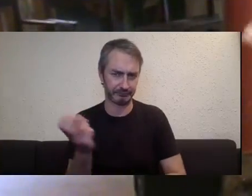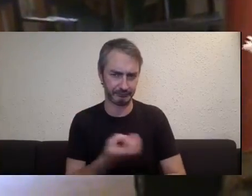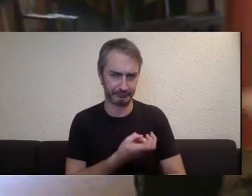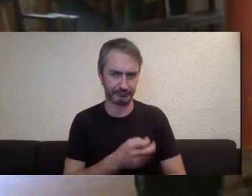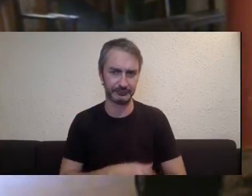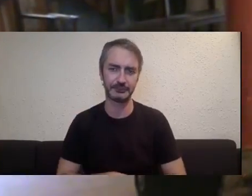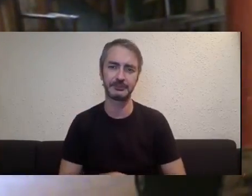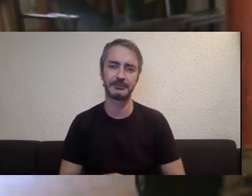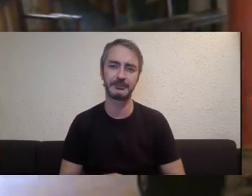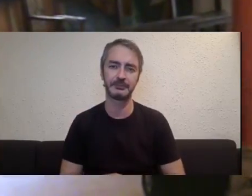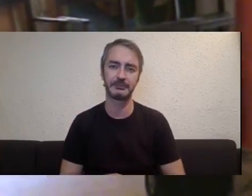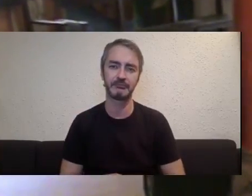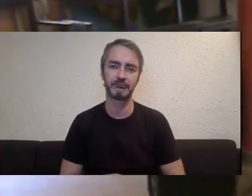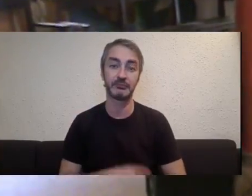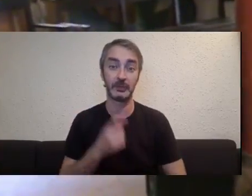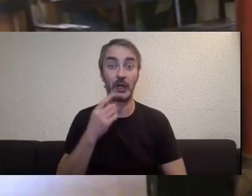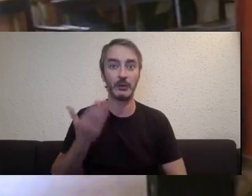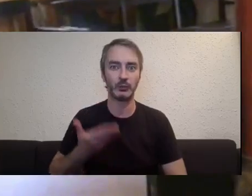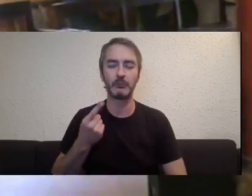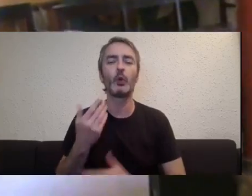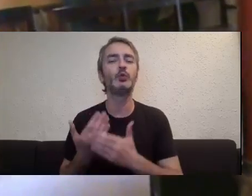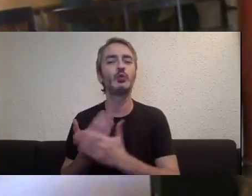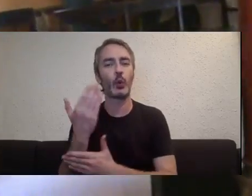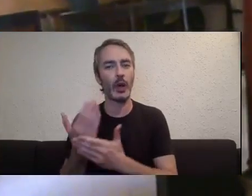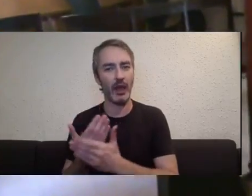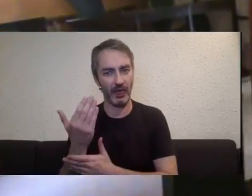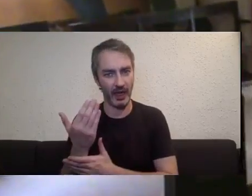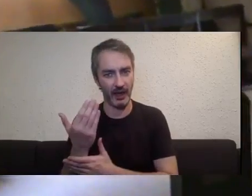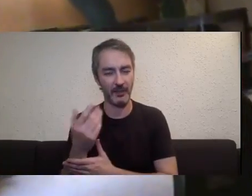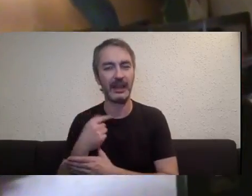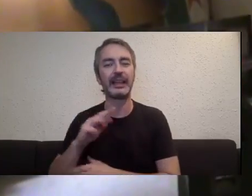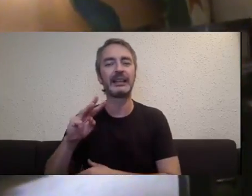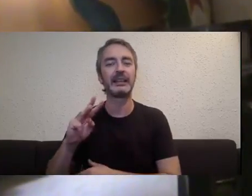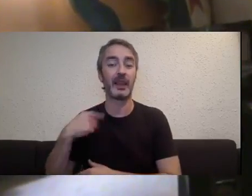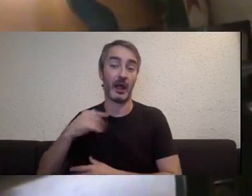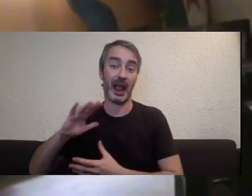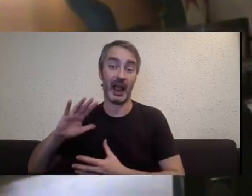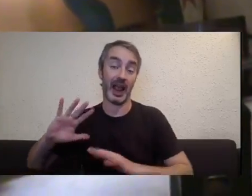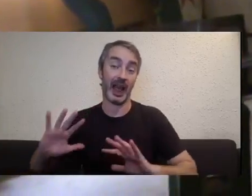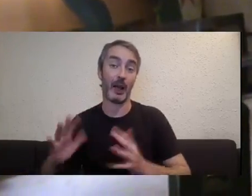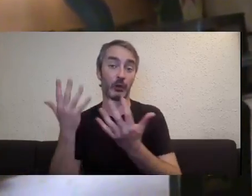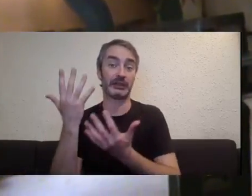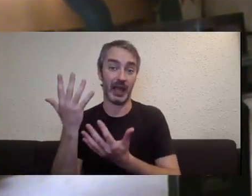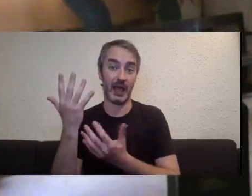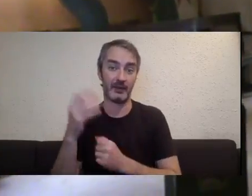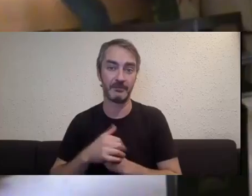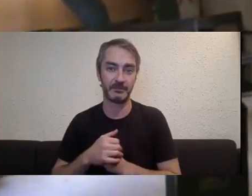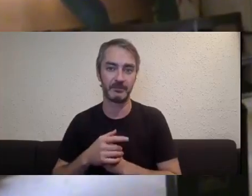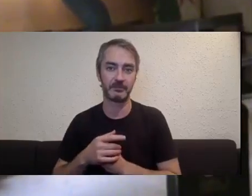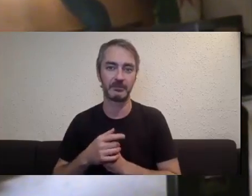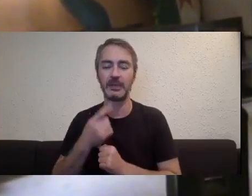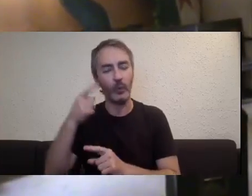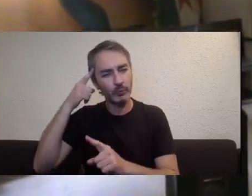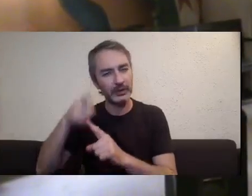a mil activitats diferents. A destacar, per exemple, unes jornades que es van fer de passió i revolta que